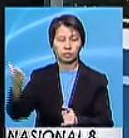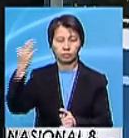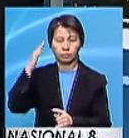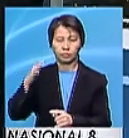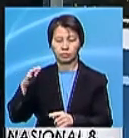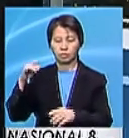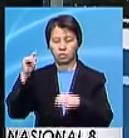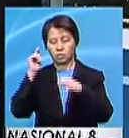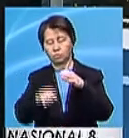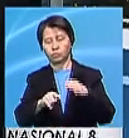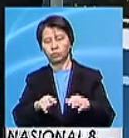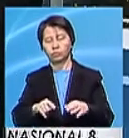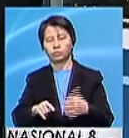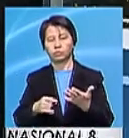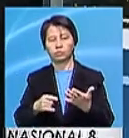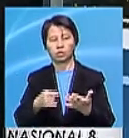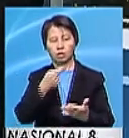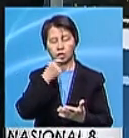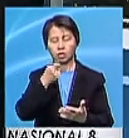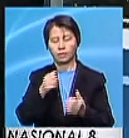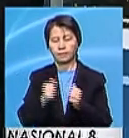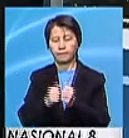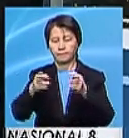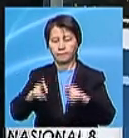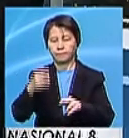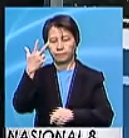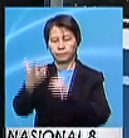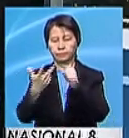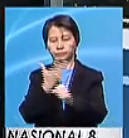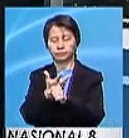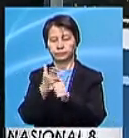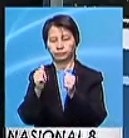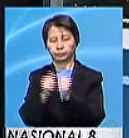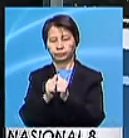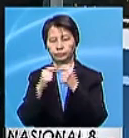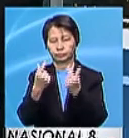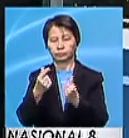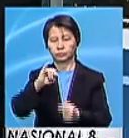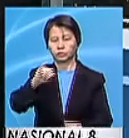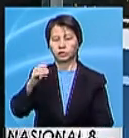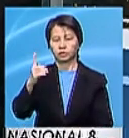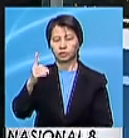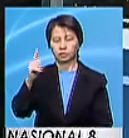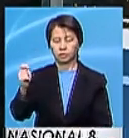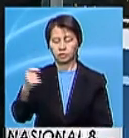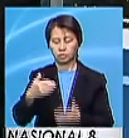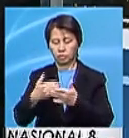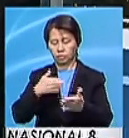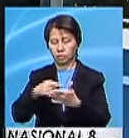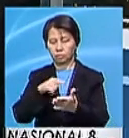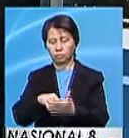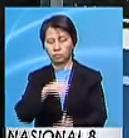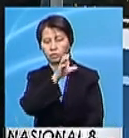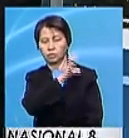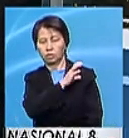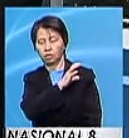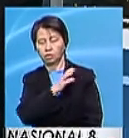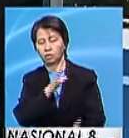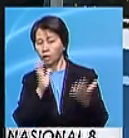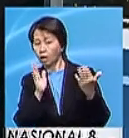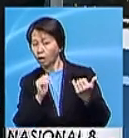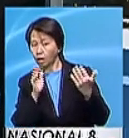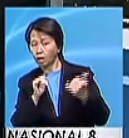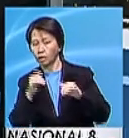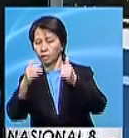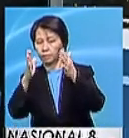penyerang Harimau Muda itu menandatangani kontrak 3 tahun bersama pasukan JDT. Sebelum ini, jurulatih dari Croatia itu menaruh harapan